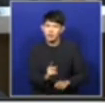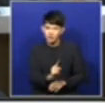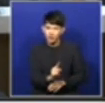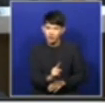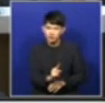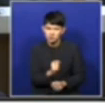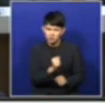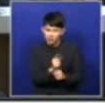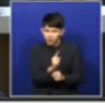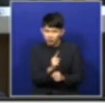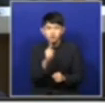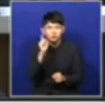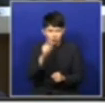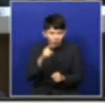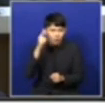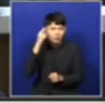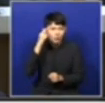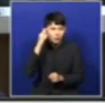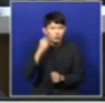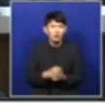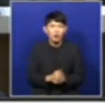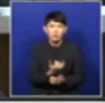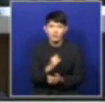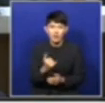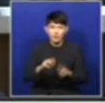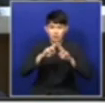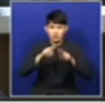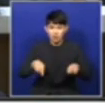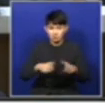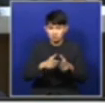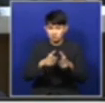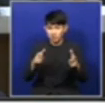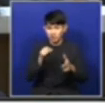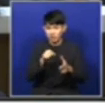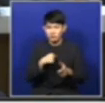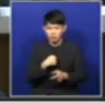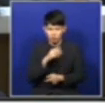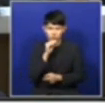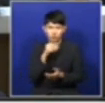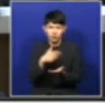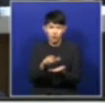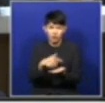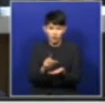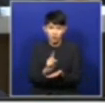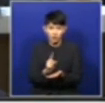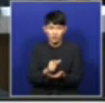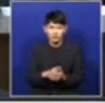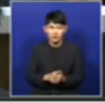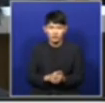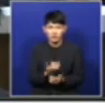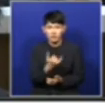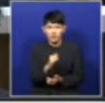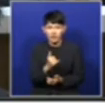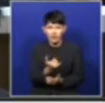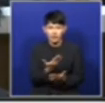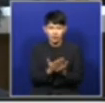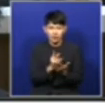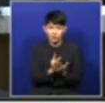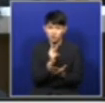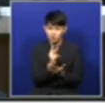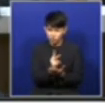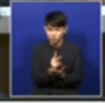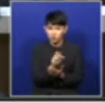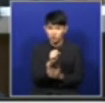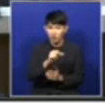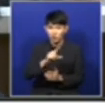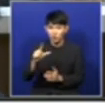ย่างดีครับอาจจะมีลูกค้ารายใหญ่ที่ผมได้กราบเรียนไปแล้วได้รับสินเชื่อวงเงินซอฟโล